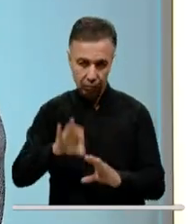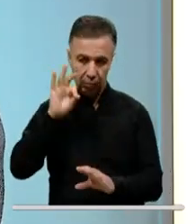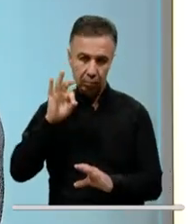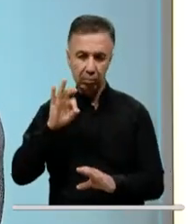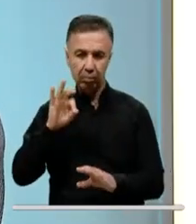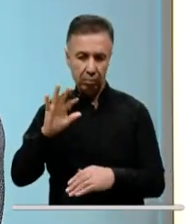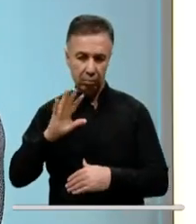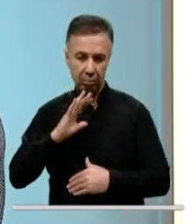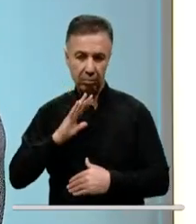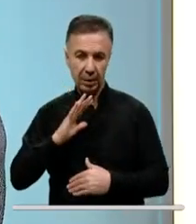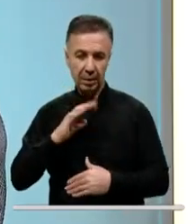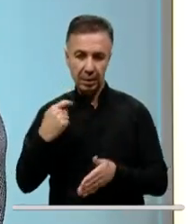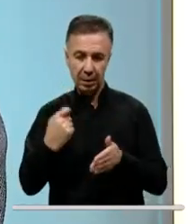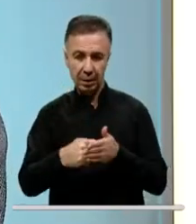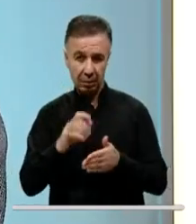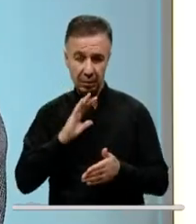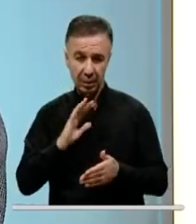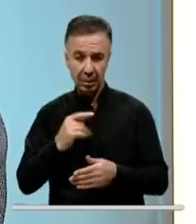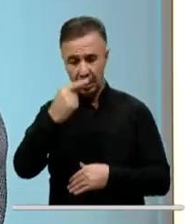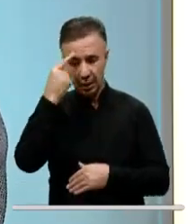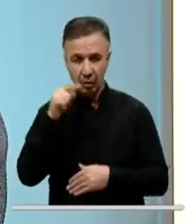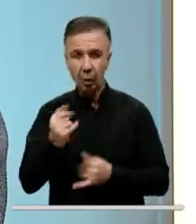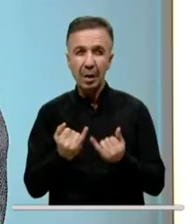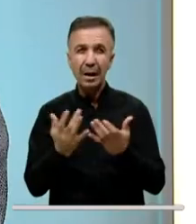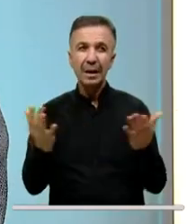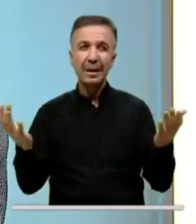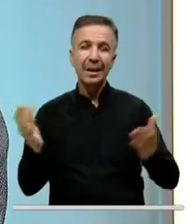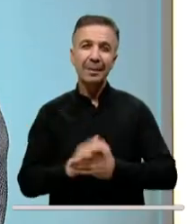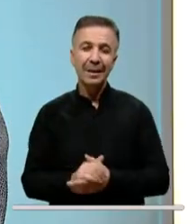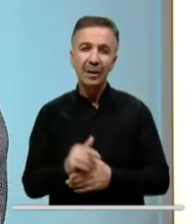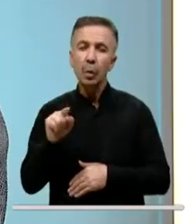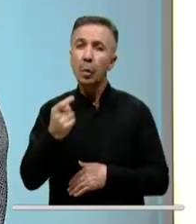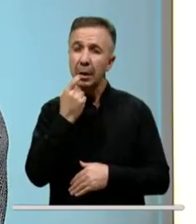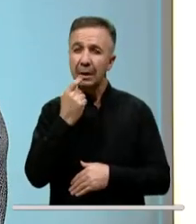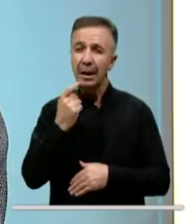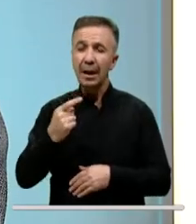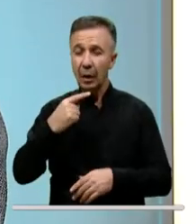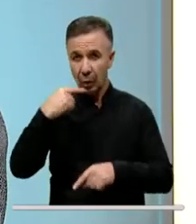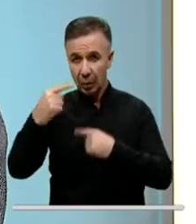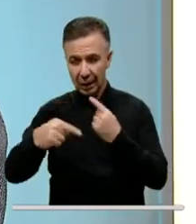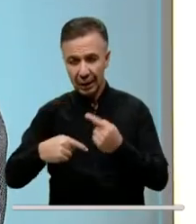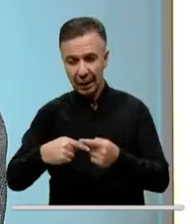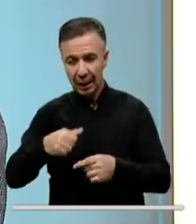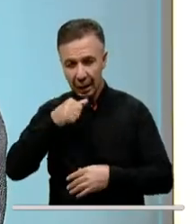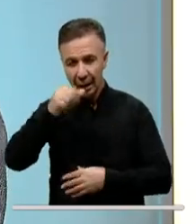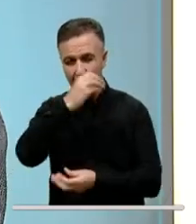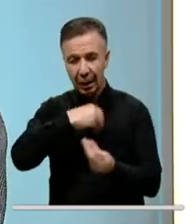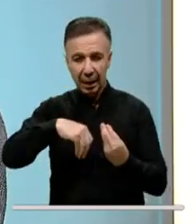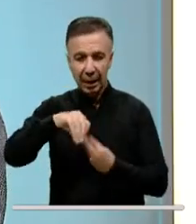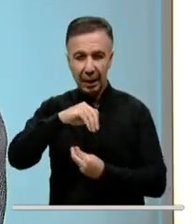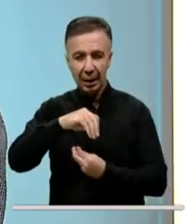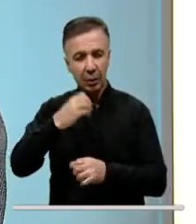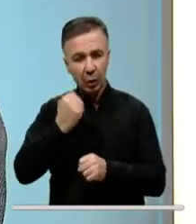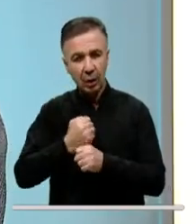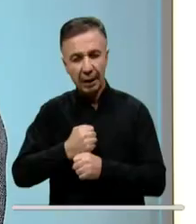Haçta kurasında ismi çıktı. İnşallah bu kardeşlerimiz bu sene, önümüzdeki sene haç vazifesini güzel bir